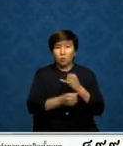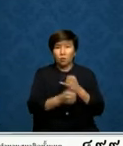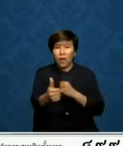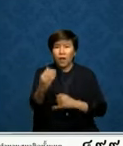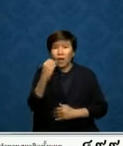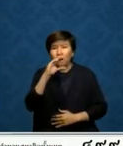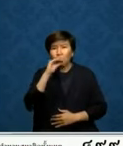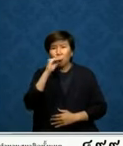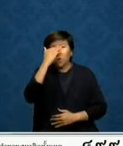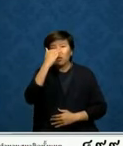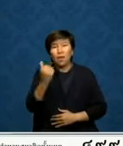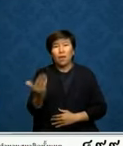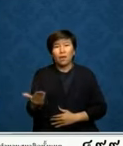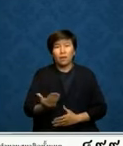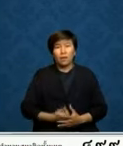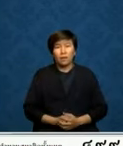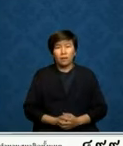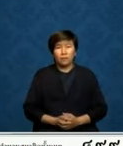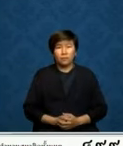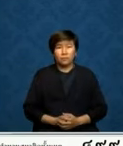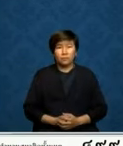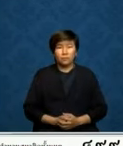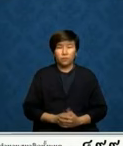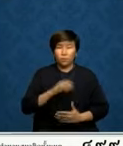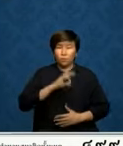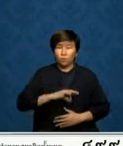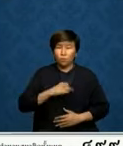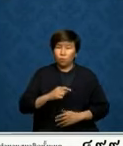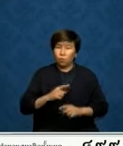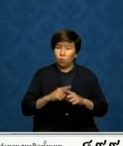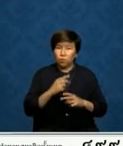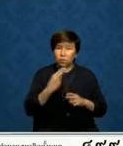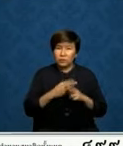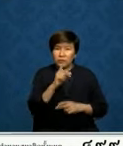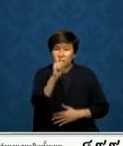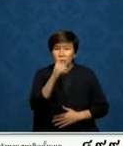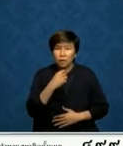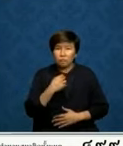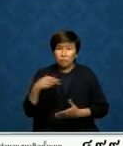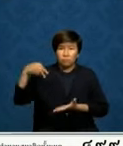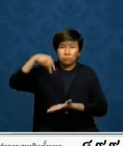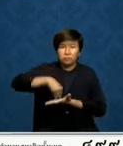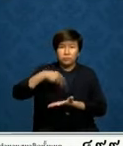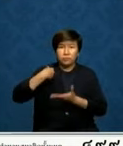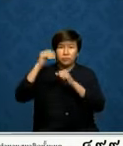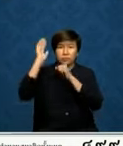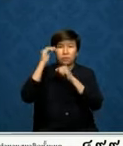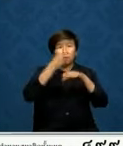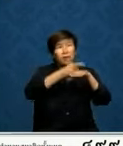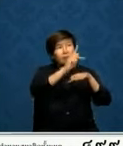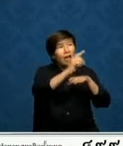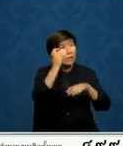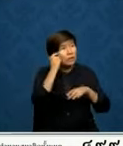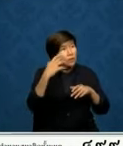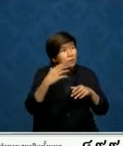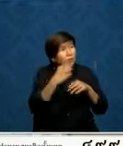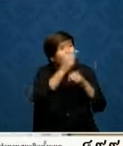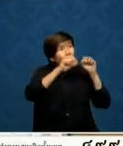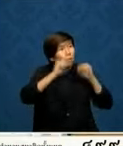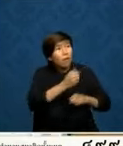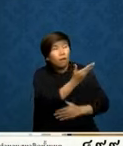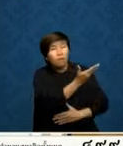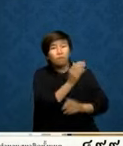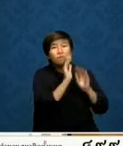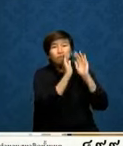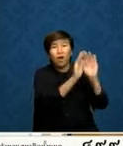ดอย่างนี้ท่านพูดขึ้นมาเมื่อกี้ผมเสียหายนะครับผมต้องขึ้นมาชี้แจงฝากท่านประธานไว้วิจัยด้วยครับ ทำไม่